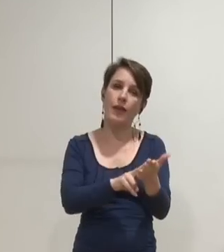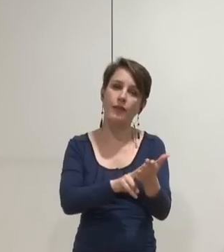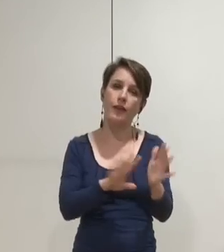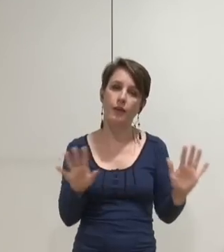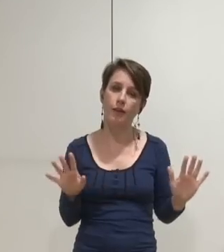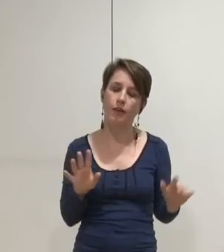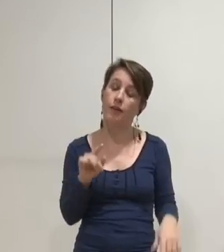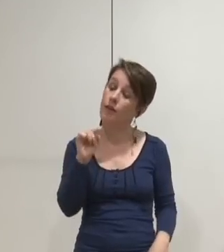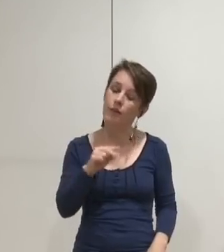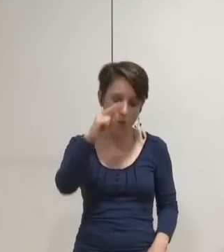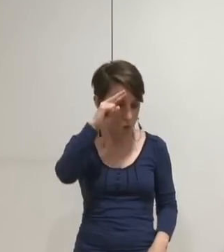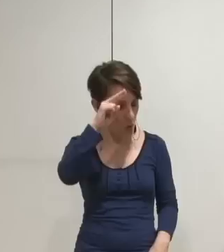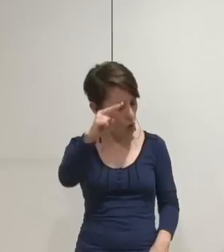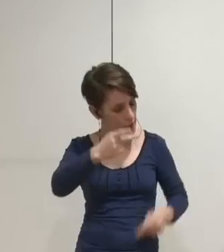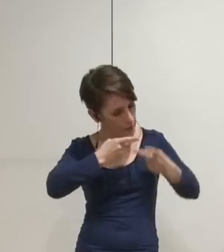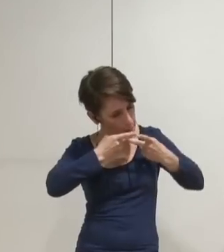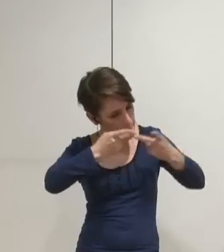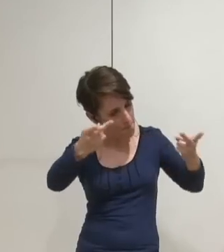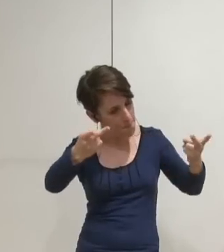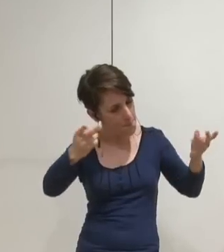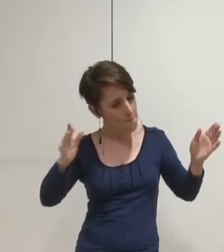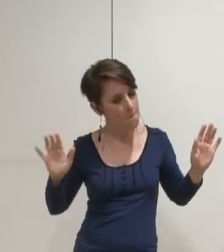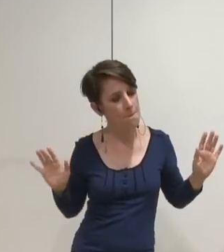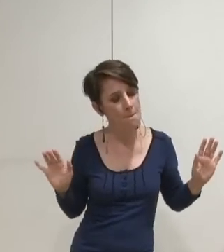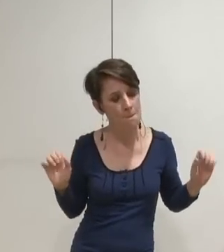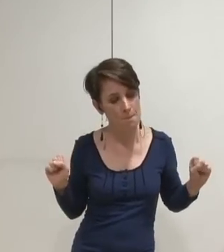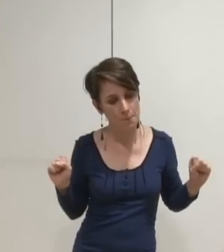essayer d'être honnête dans ces appréciations que